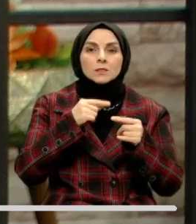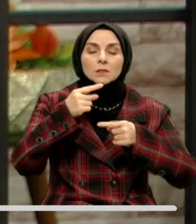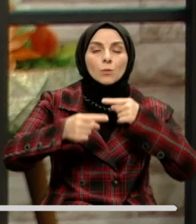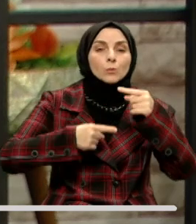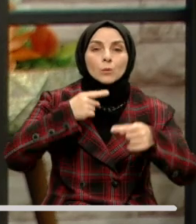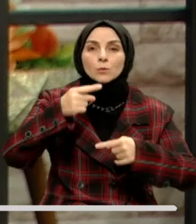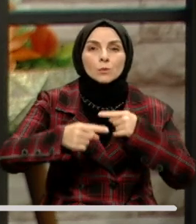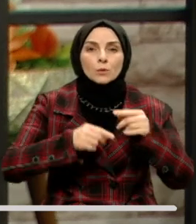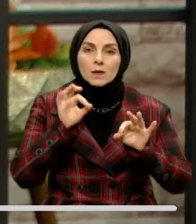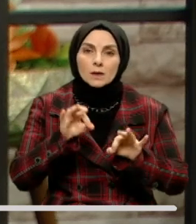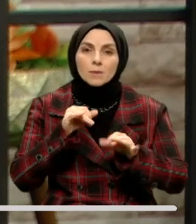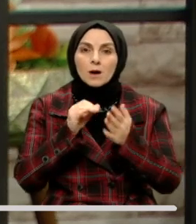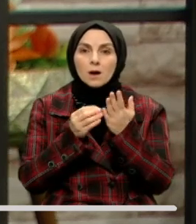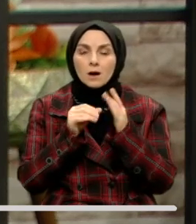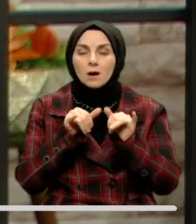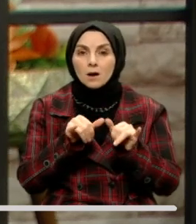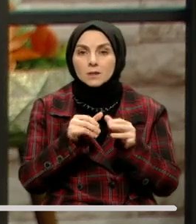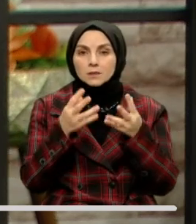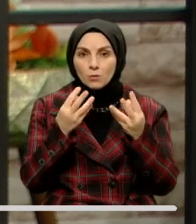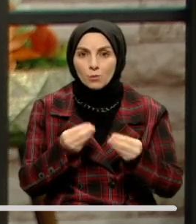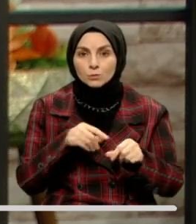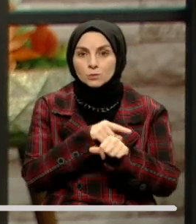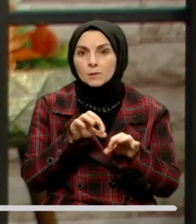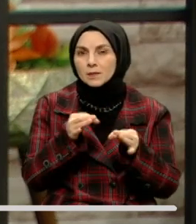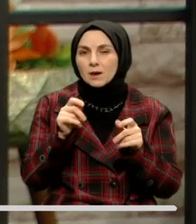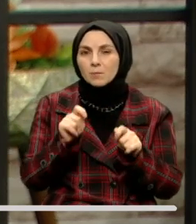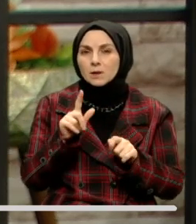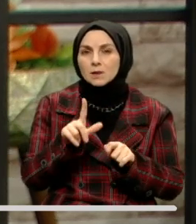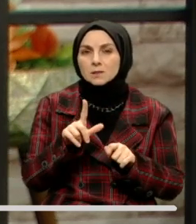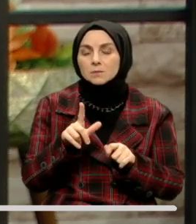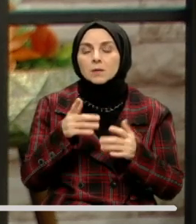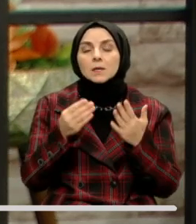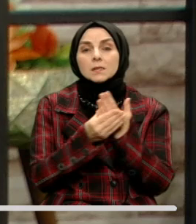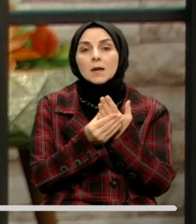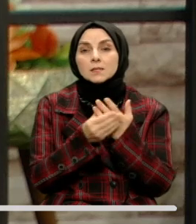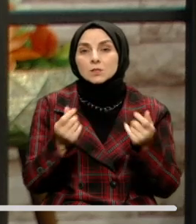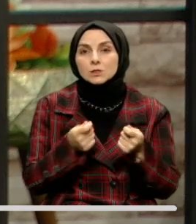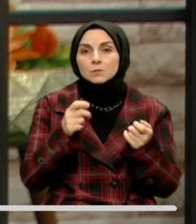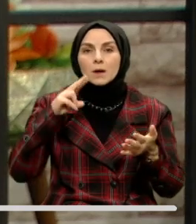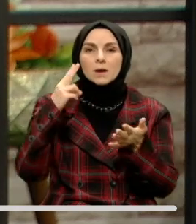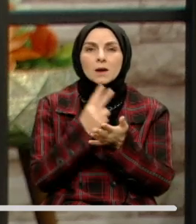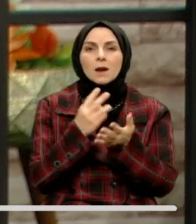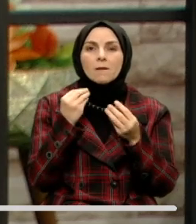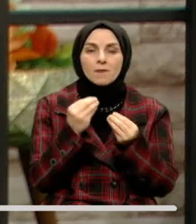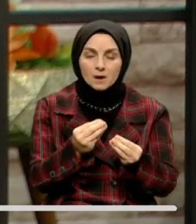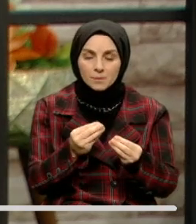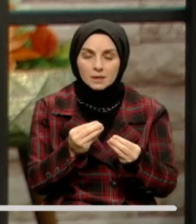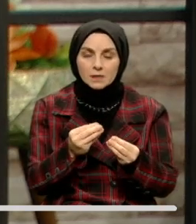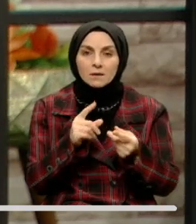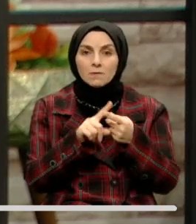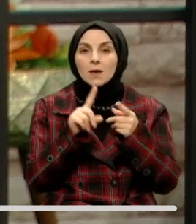olan şey ders çalışmaya karar vermek ve başlamaktır. Başladıktan sonra bir süre sonra başarı